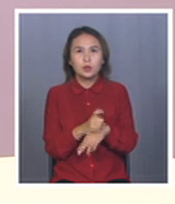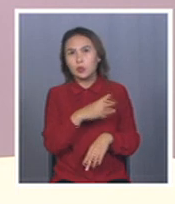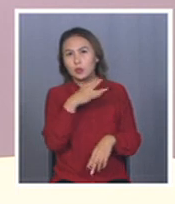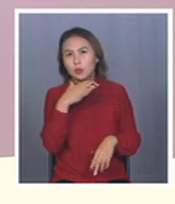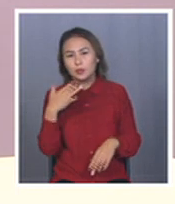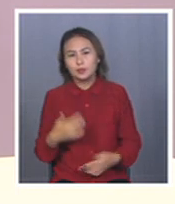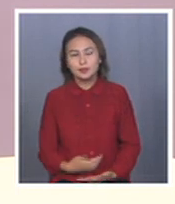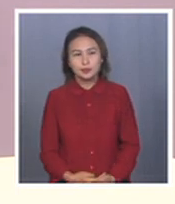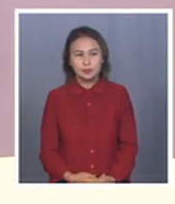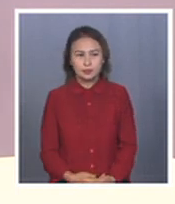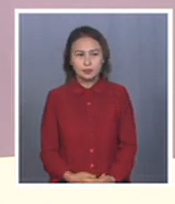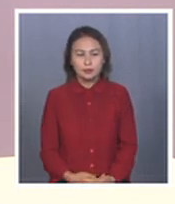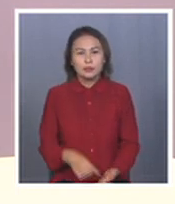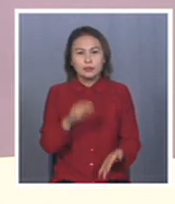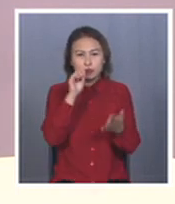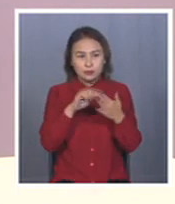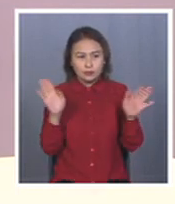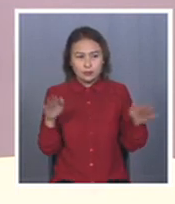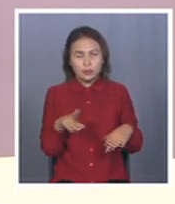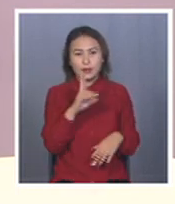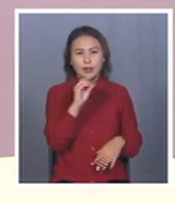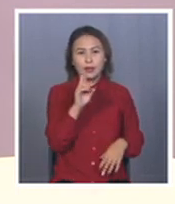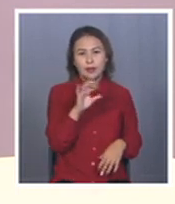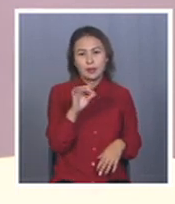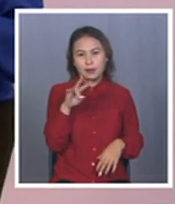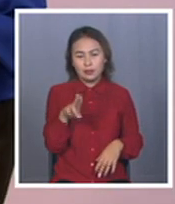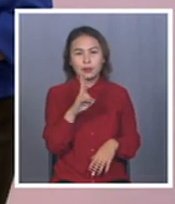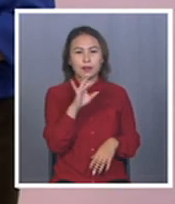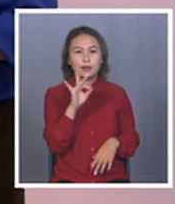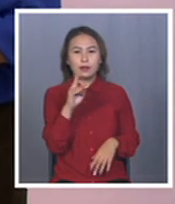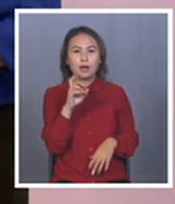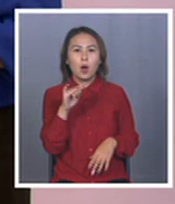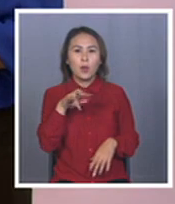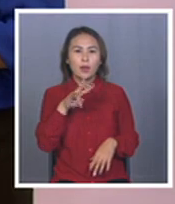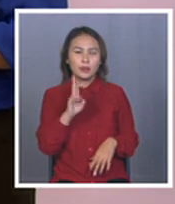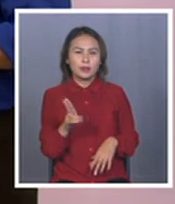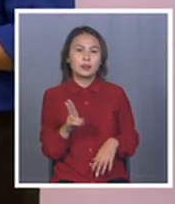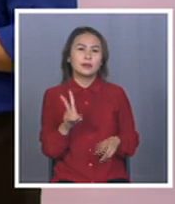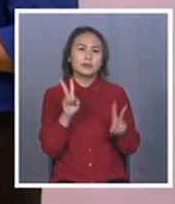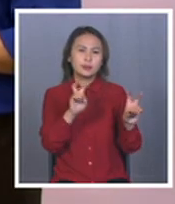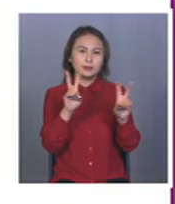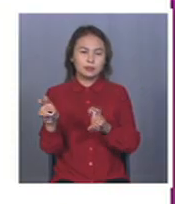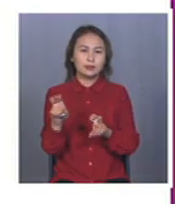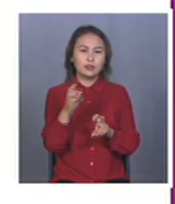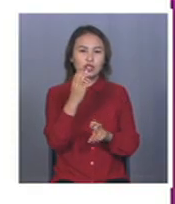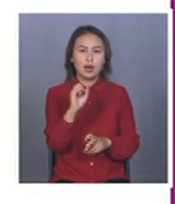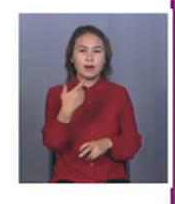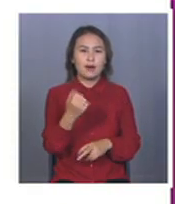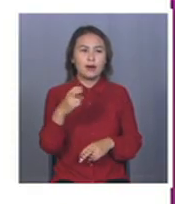мекен. Құстардан кекілік, қырғауыл, бір қазан, шағала.